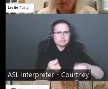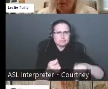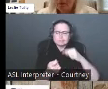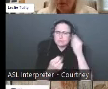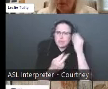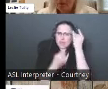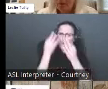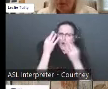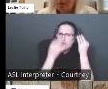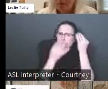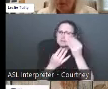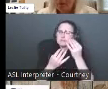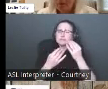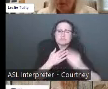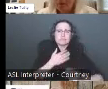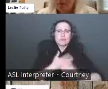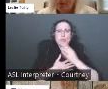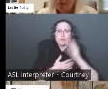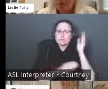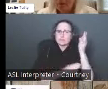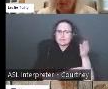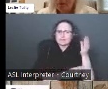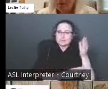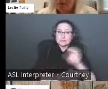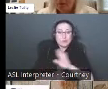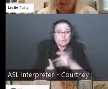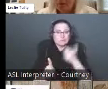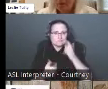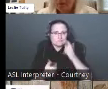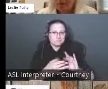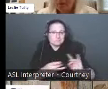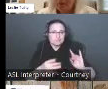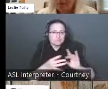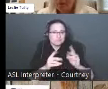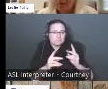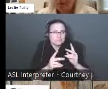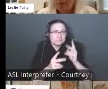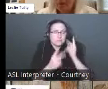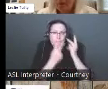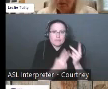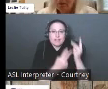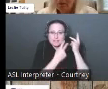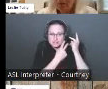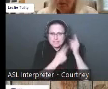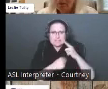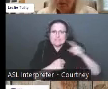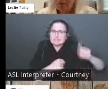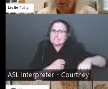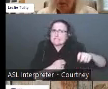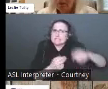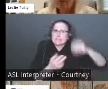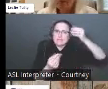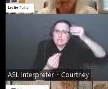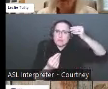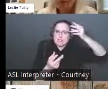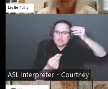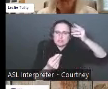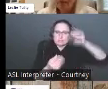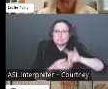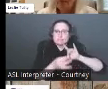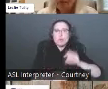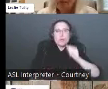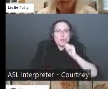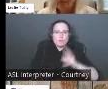cette présentation très intéressante qui nous interroge. Donc,